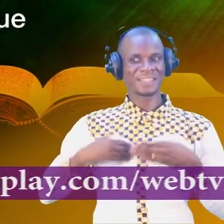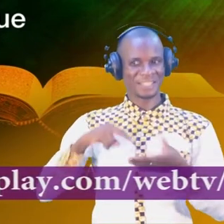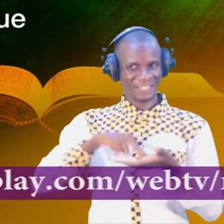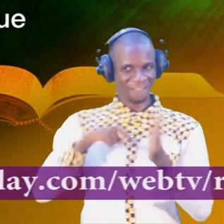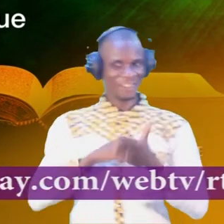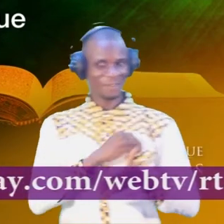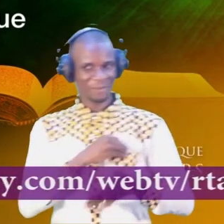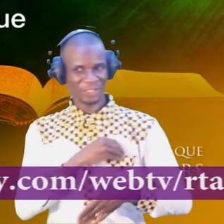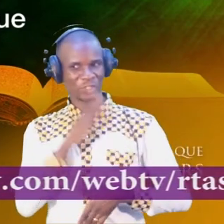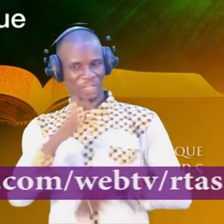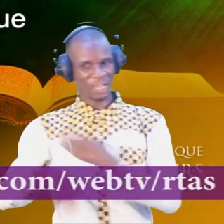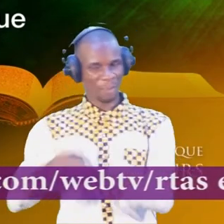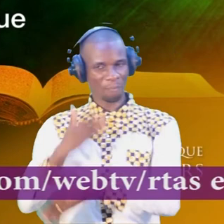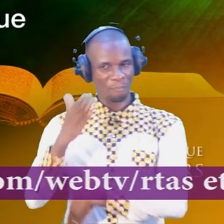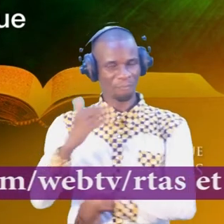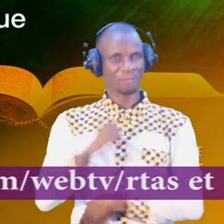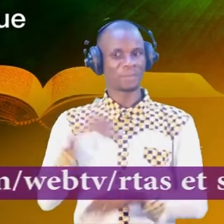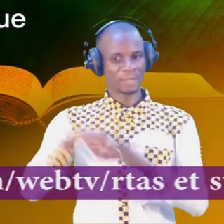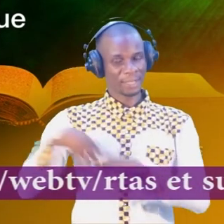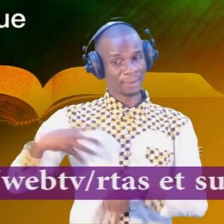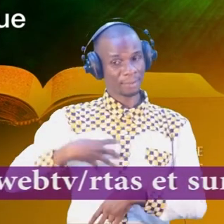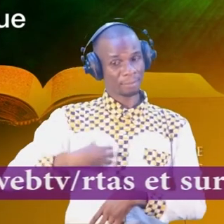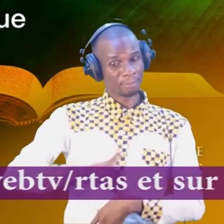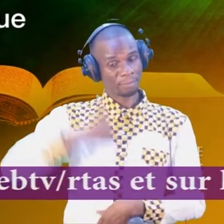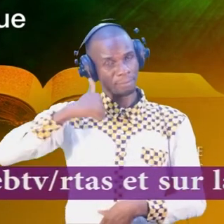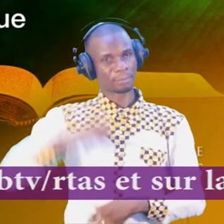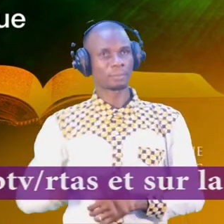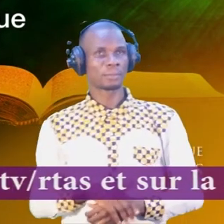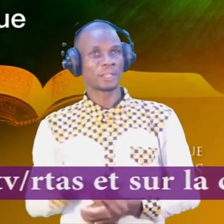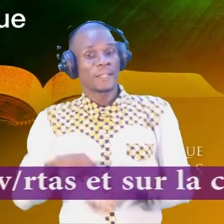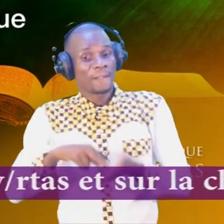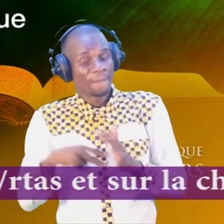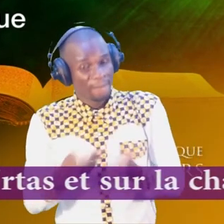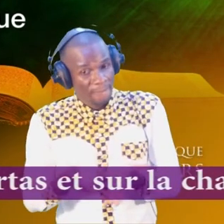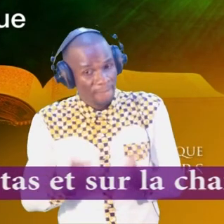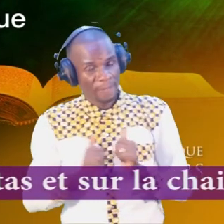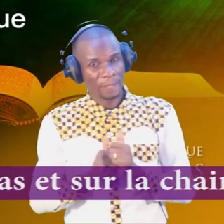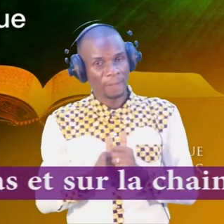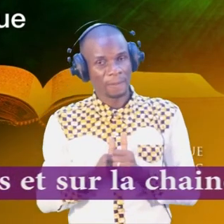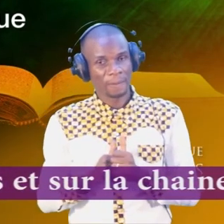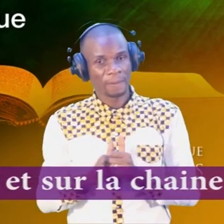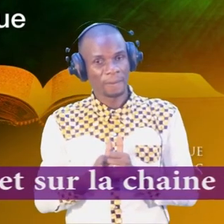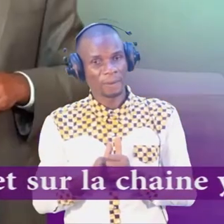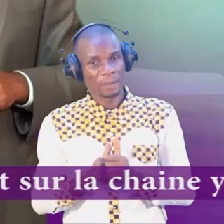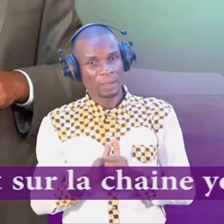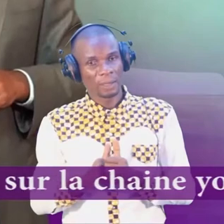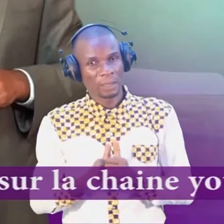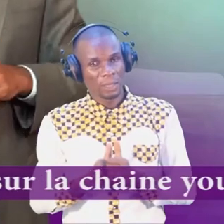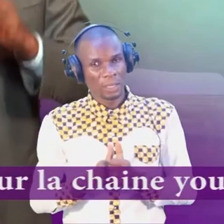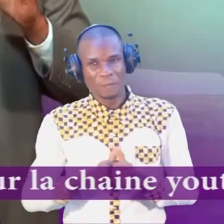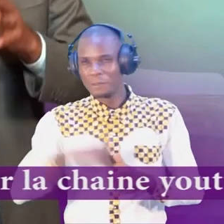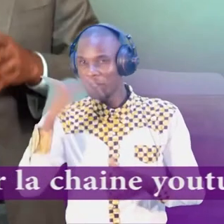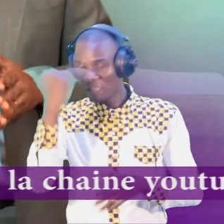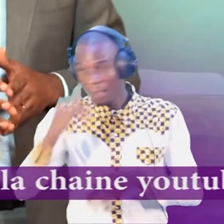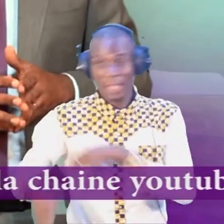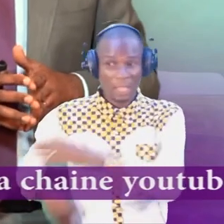mtu atazamaye mwanamke kwa kumtamani amekwisha kuzini naye moyoni mwake. Kwa maneno